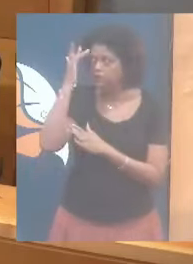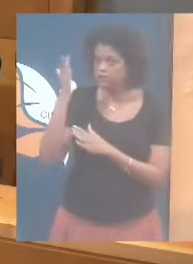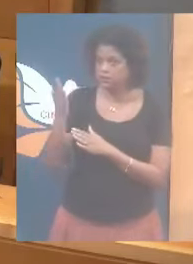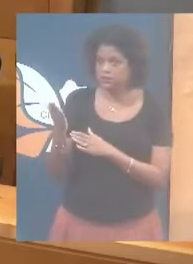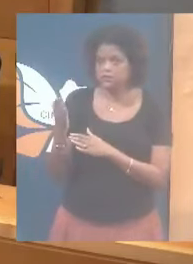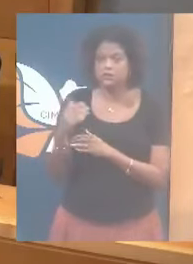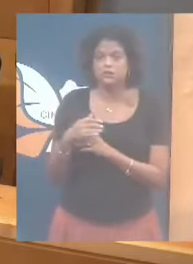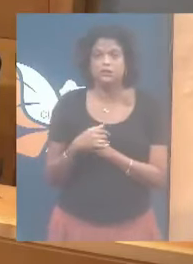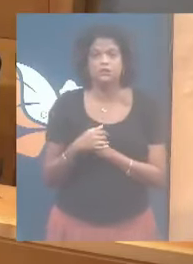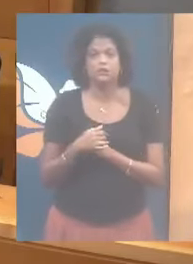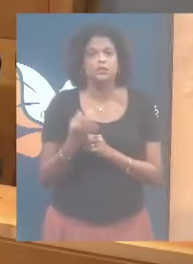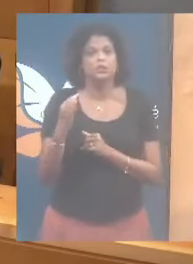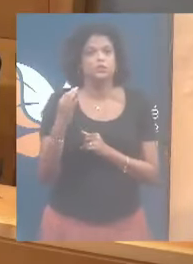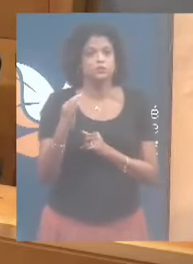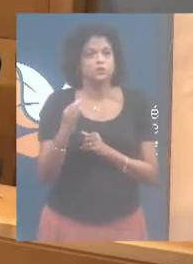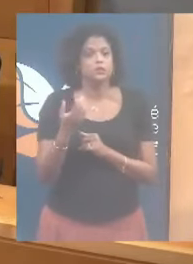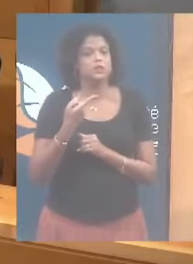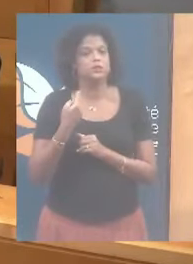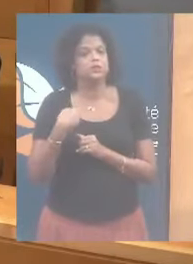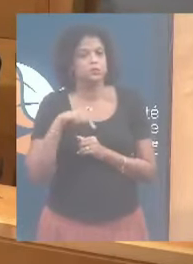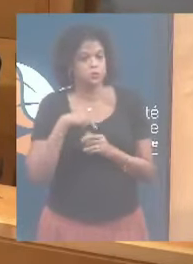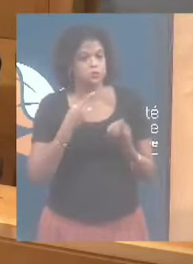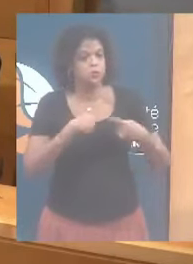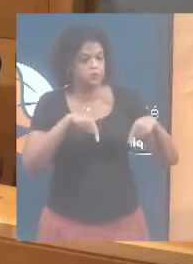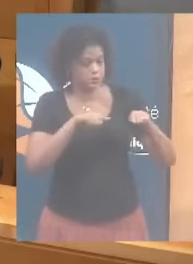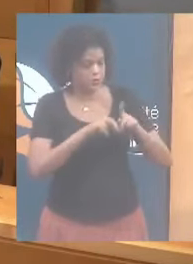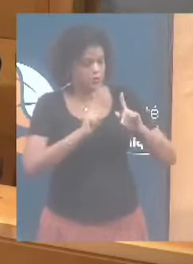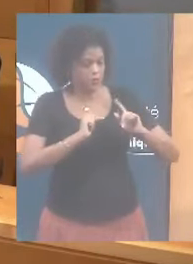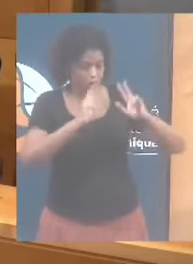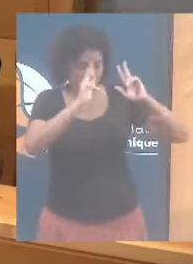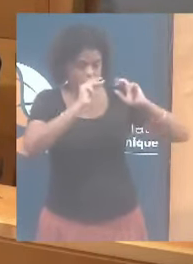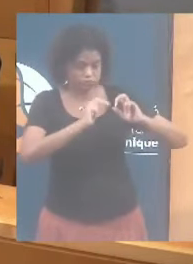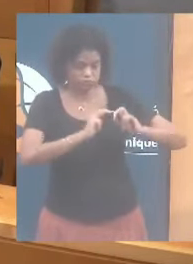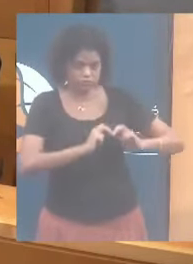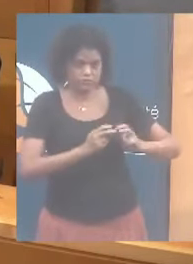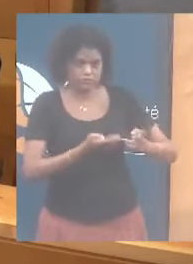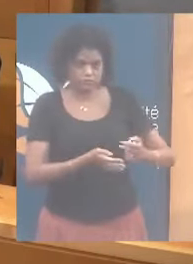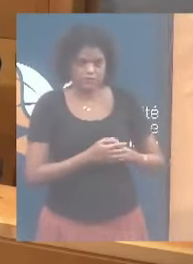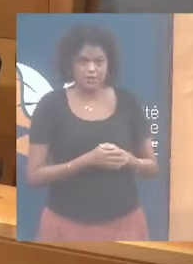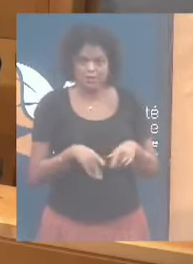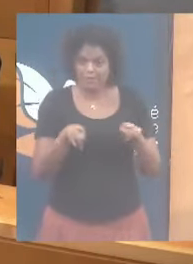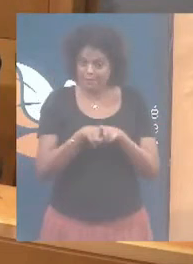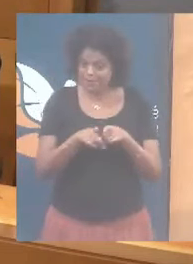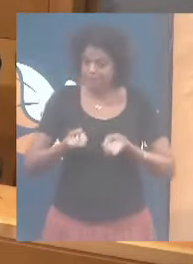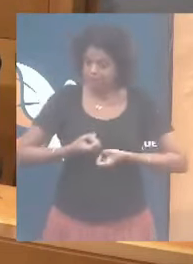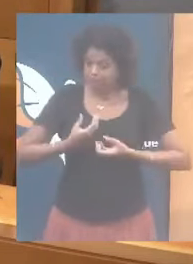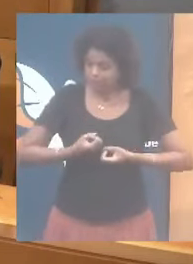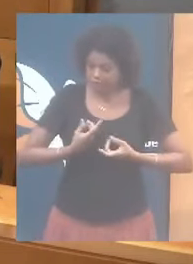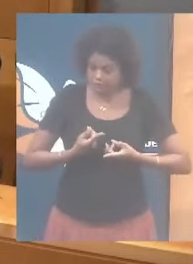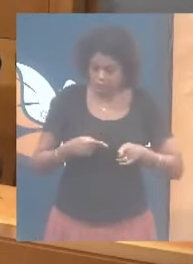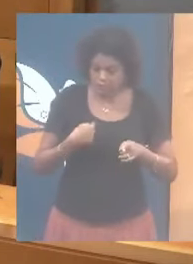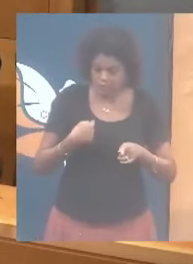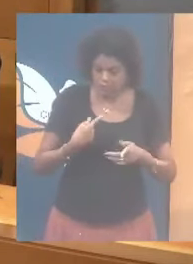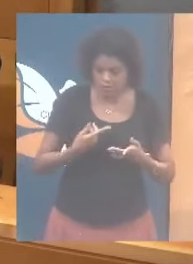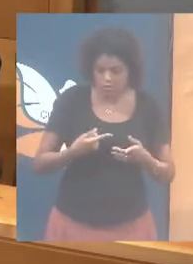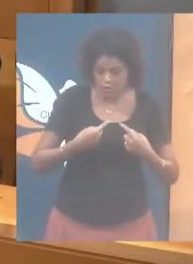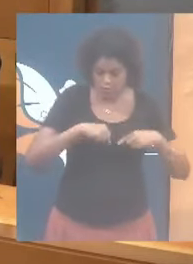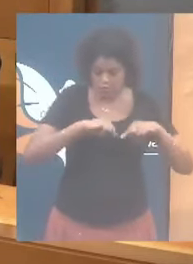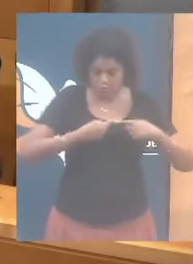Oui, cette affaire a été examinée également par une autre commission, mais en tout cas, je vais refaire ici la même intervention que j'ai faite dans le sein de la commission.